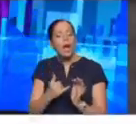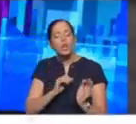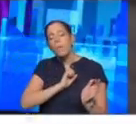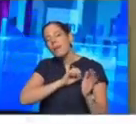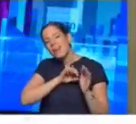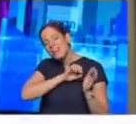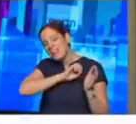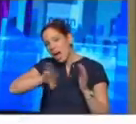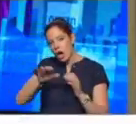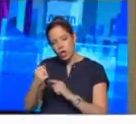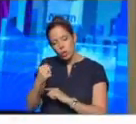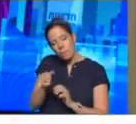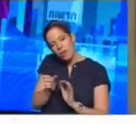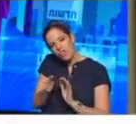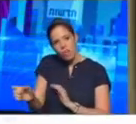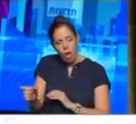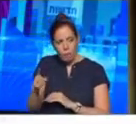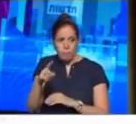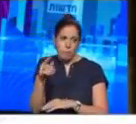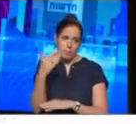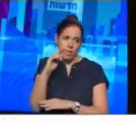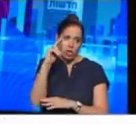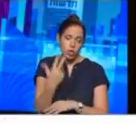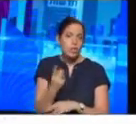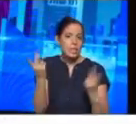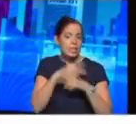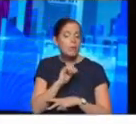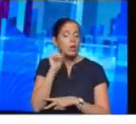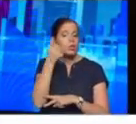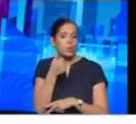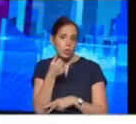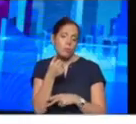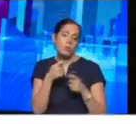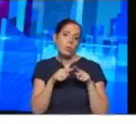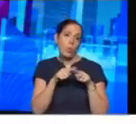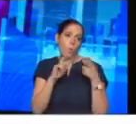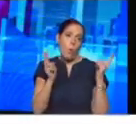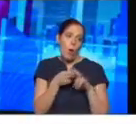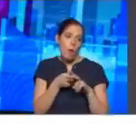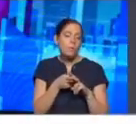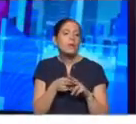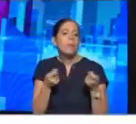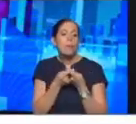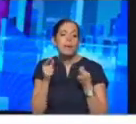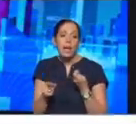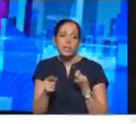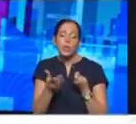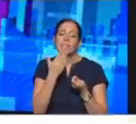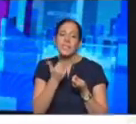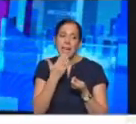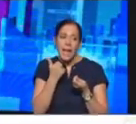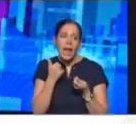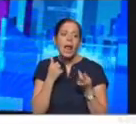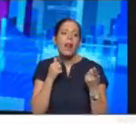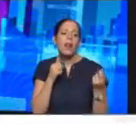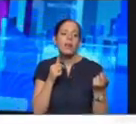שלישית, שזה אגב ההסכם הראשון מסוגו בעולם, שמדינה סוגרת עם מדינה אחרת. מבחינה הזאת ישראל היא חלוצה,